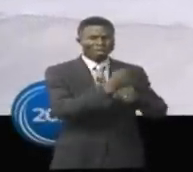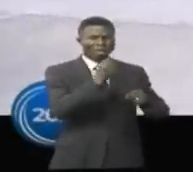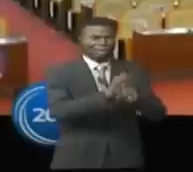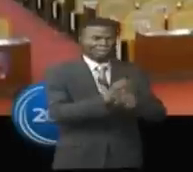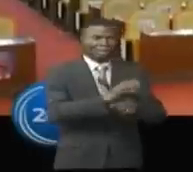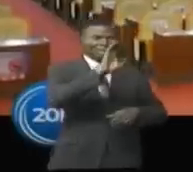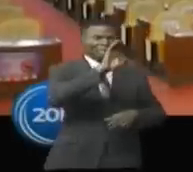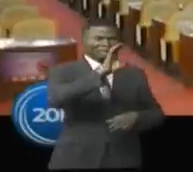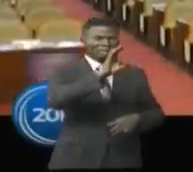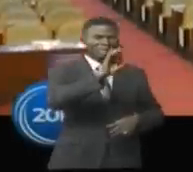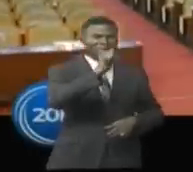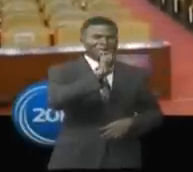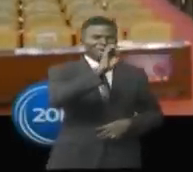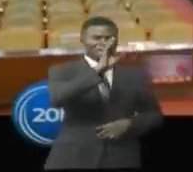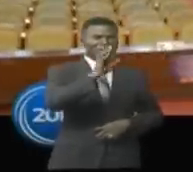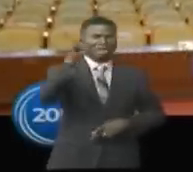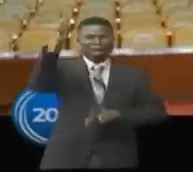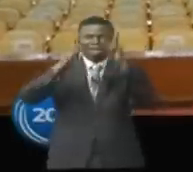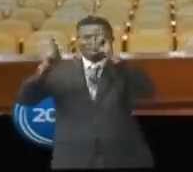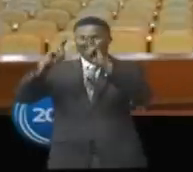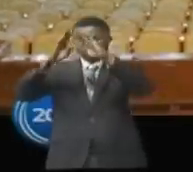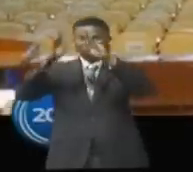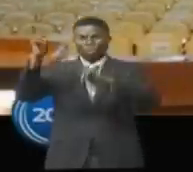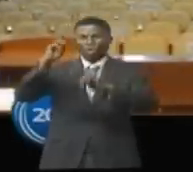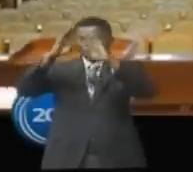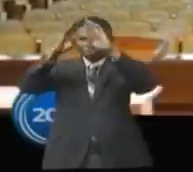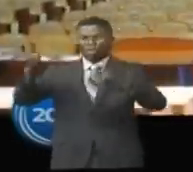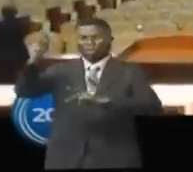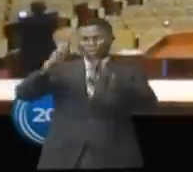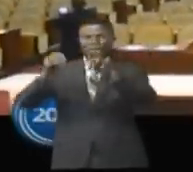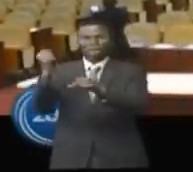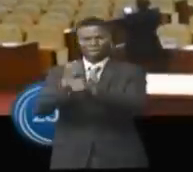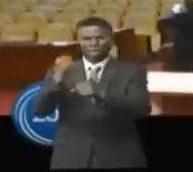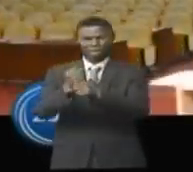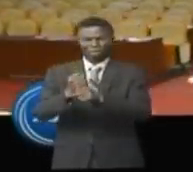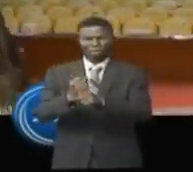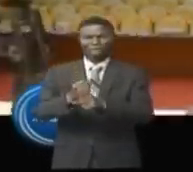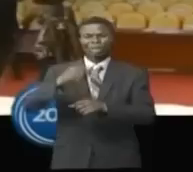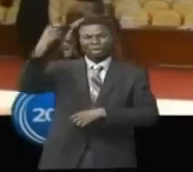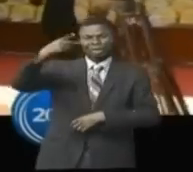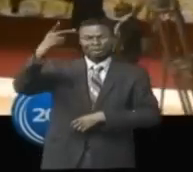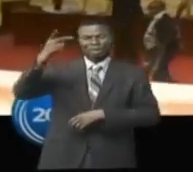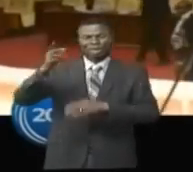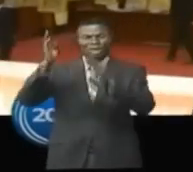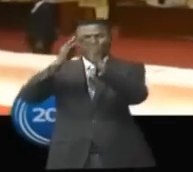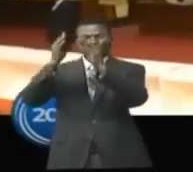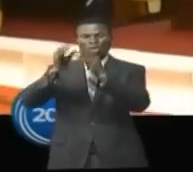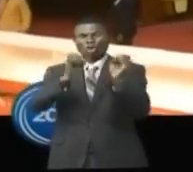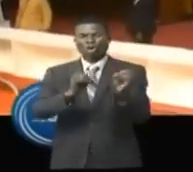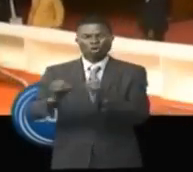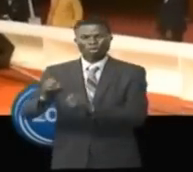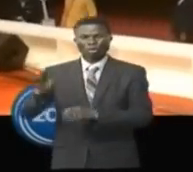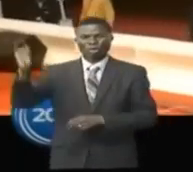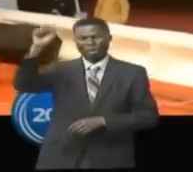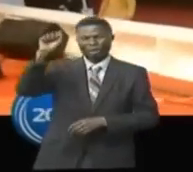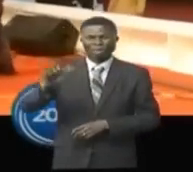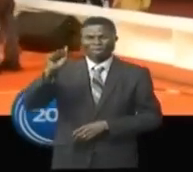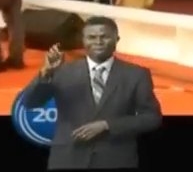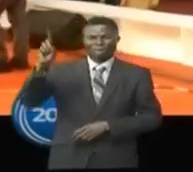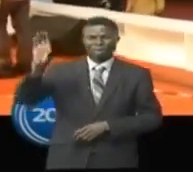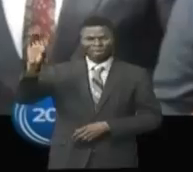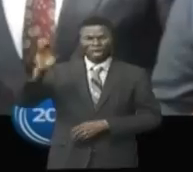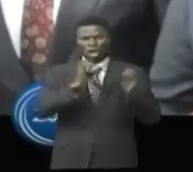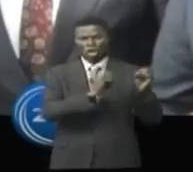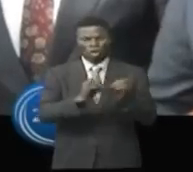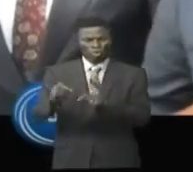CAC et le Palais du Peuple où vont se dérouler les travaux du 42e sommet ordinaire de la SADC. Nous allons